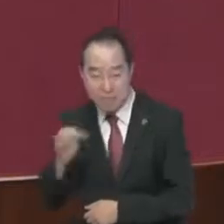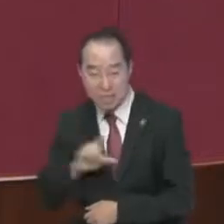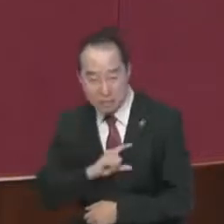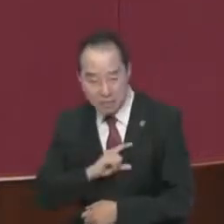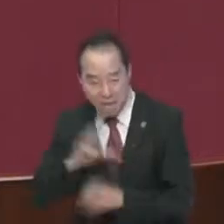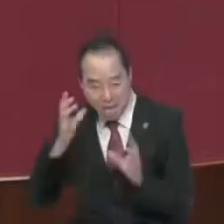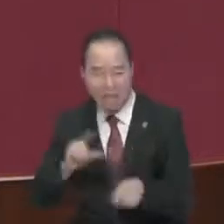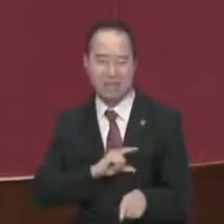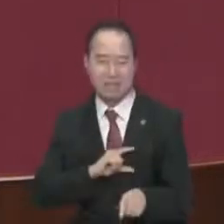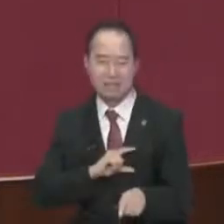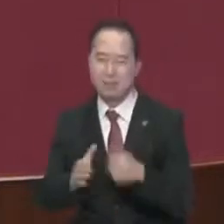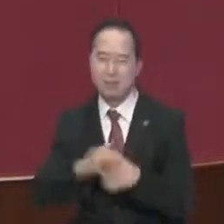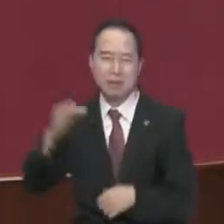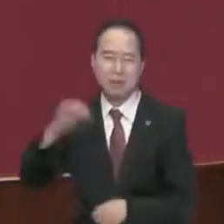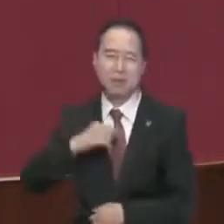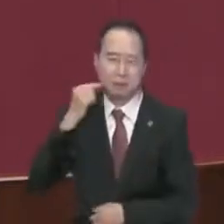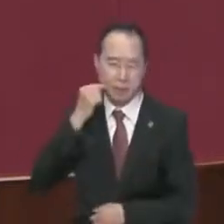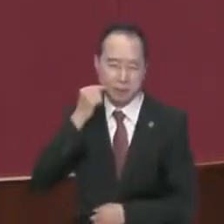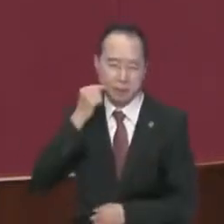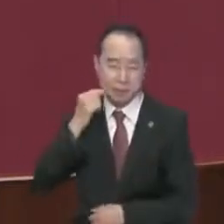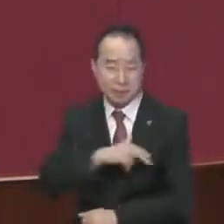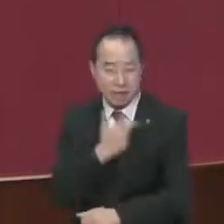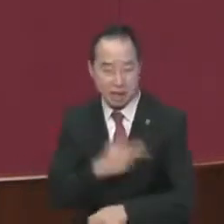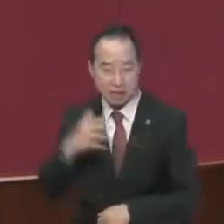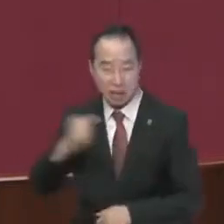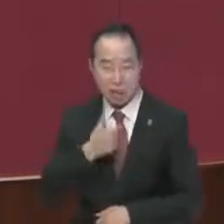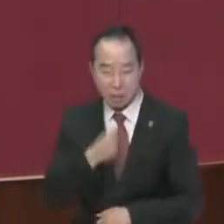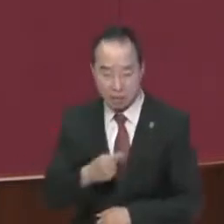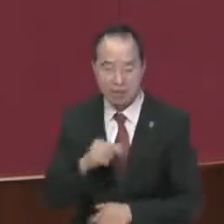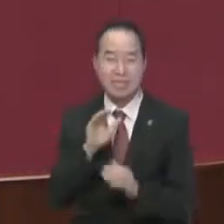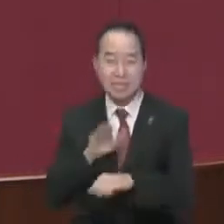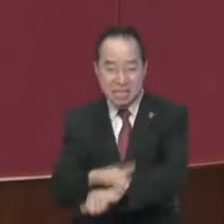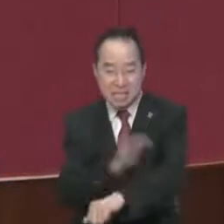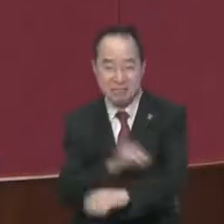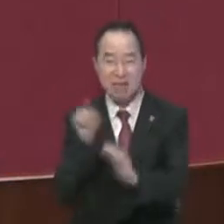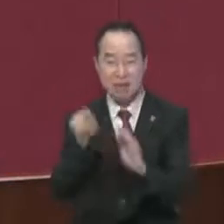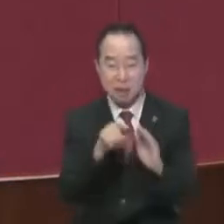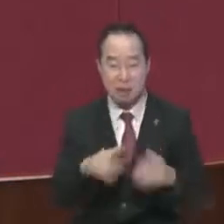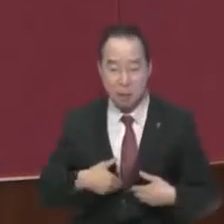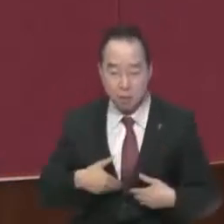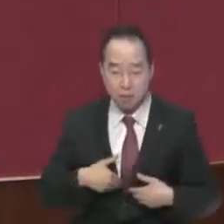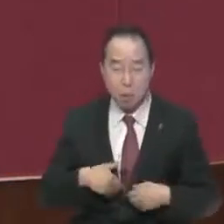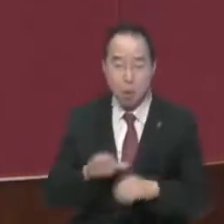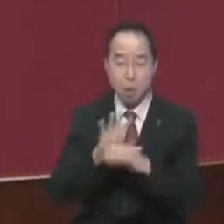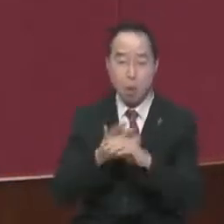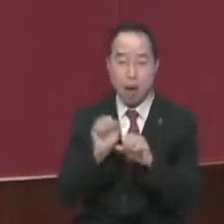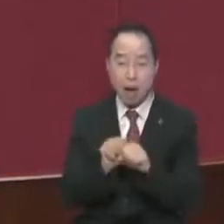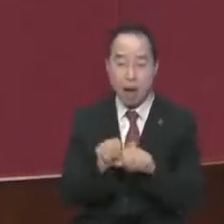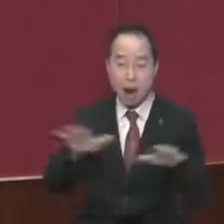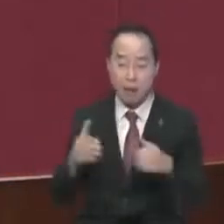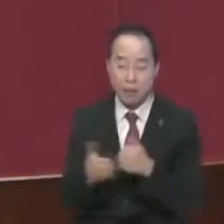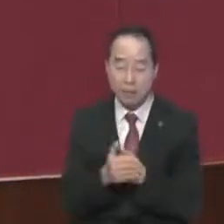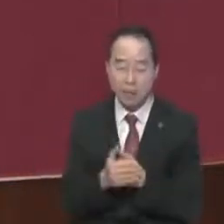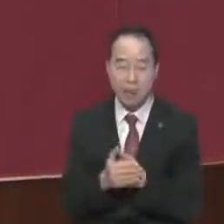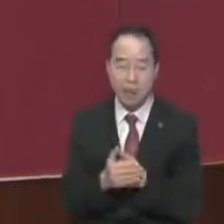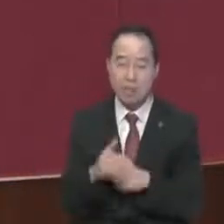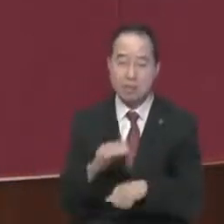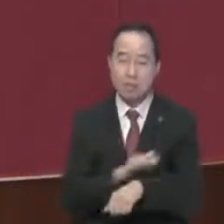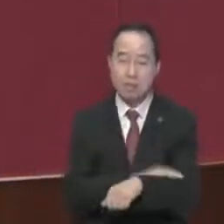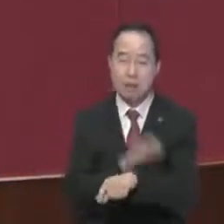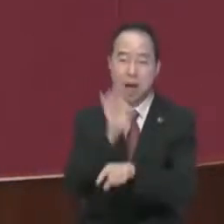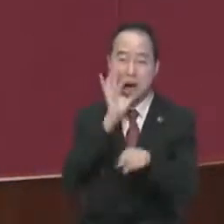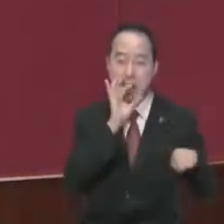수 없습니다. 자격증 따려면 실습을 나가야 하는데 코로나19 때문에 실습을 나갈 수 없어서 취업도 막막합니다. 아이가